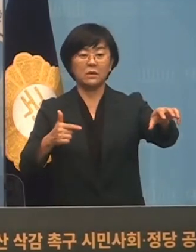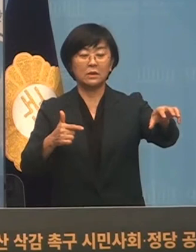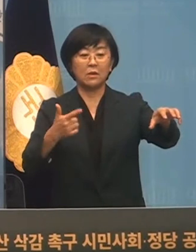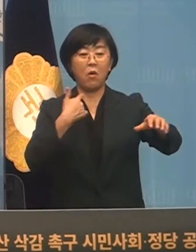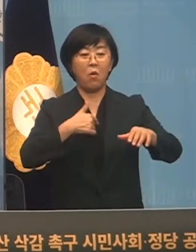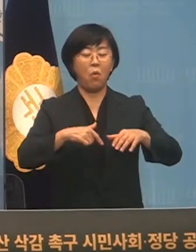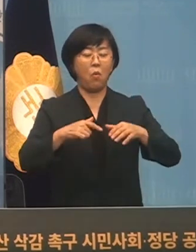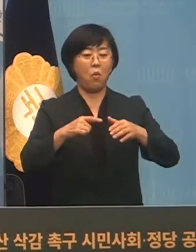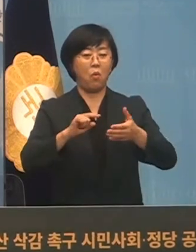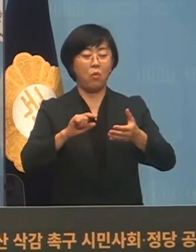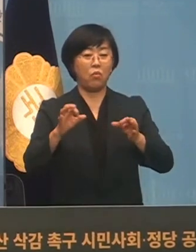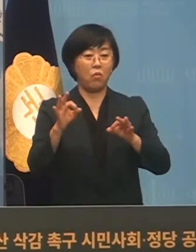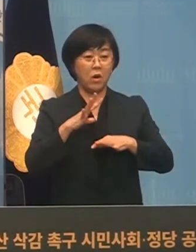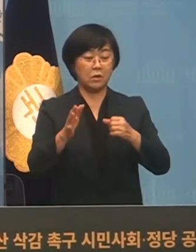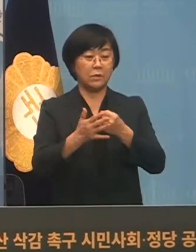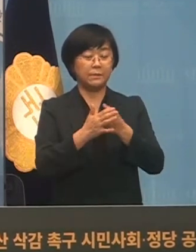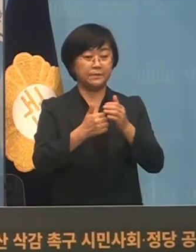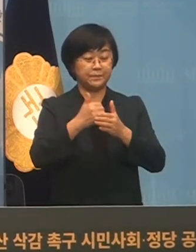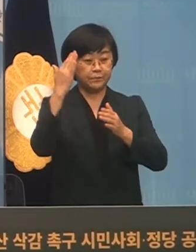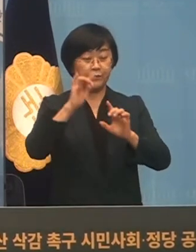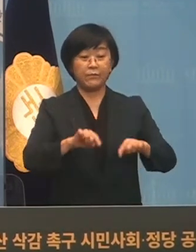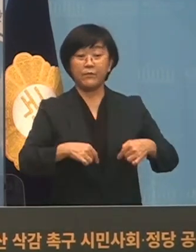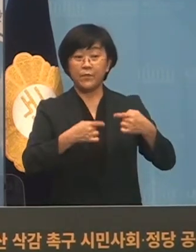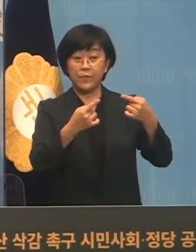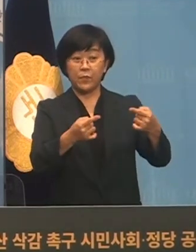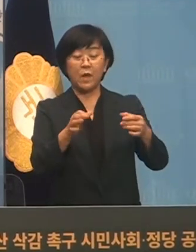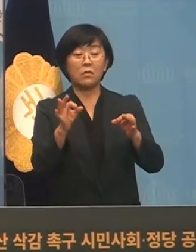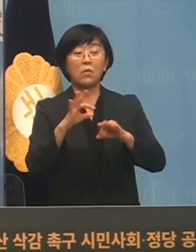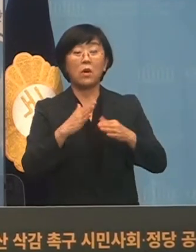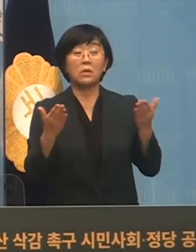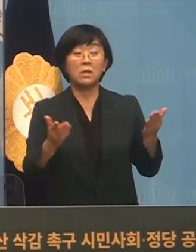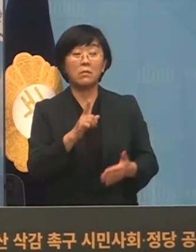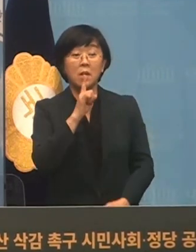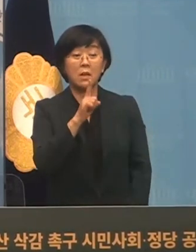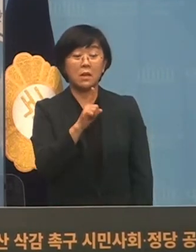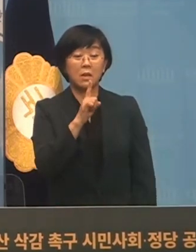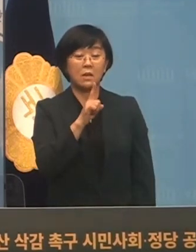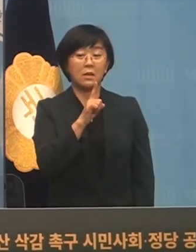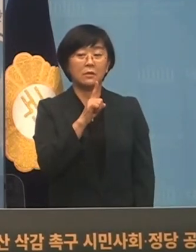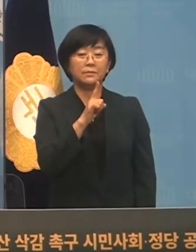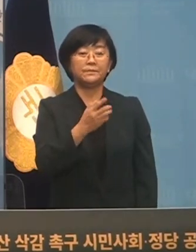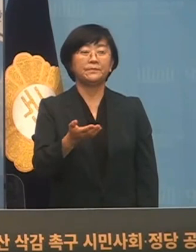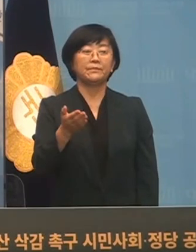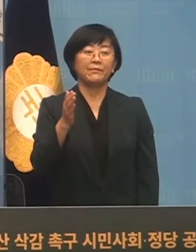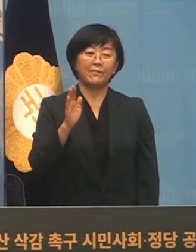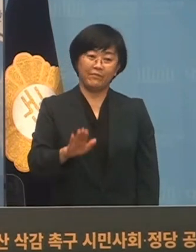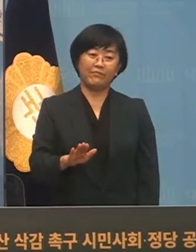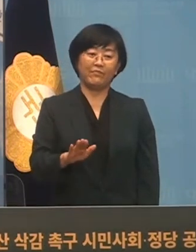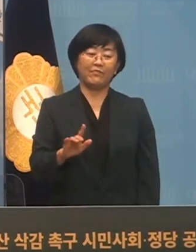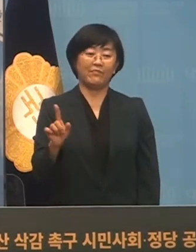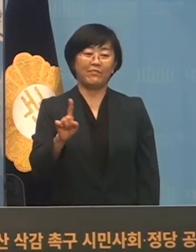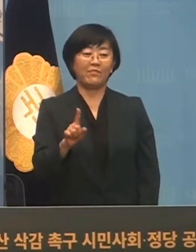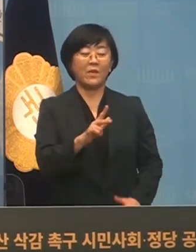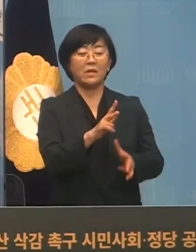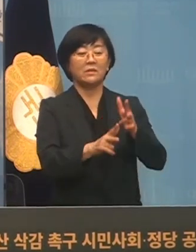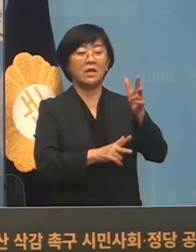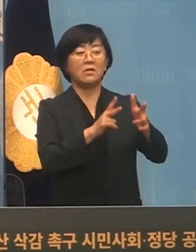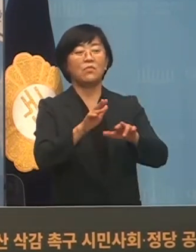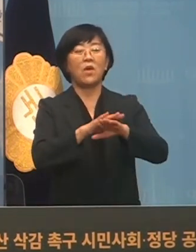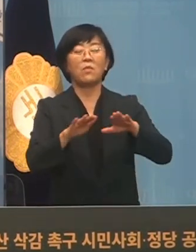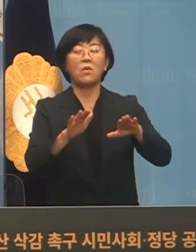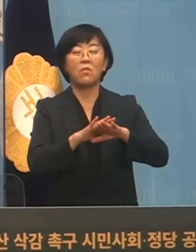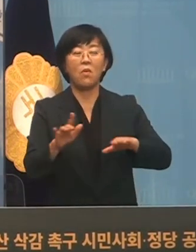이슈가 됐다고 합니다. 한국이 여기에 참여한다는 것은 놀라운 일이다. 그런데 아니나 다를까 산업부 해명을